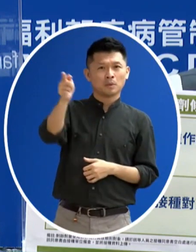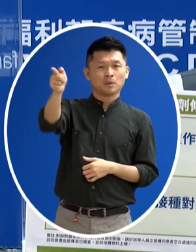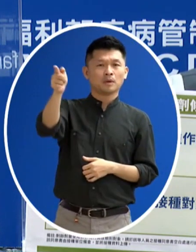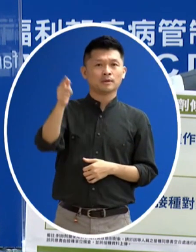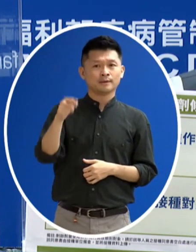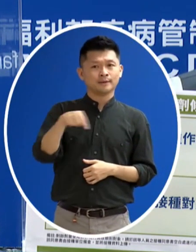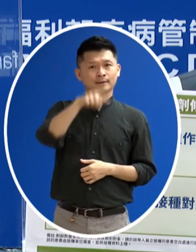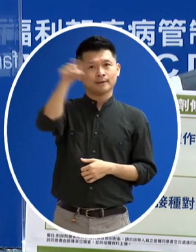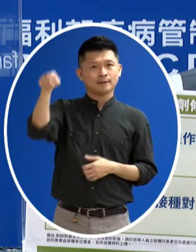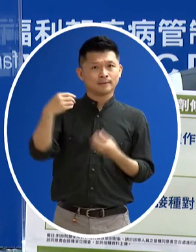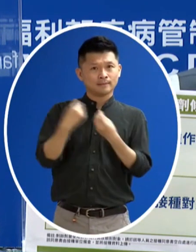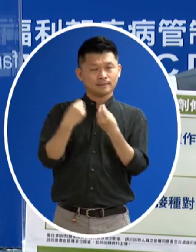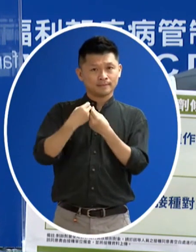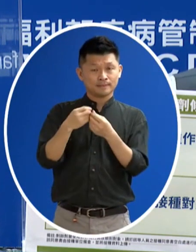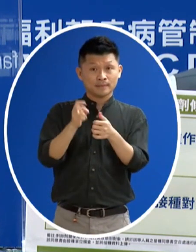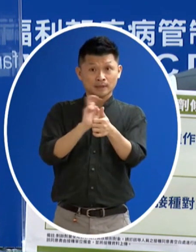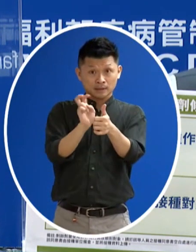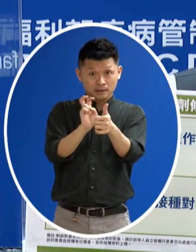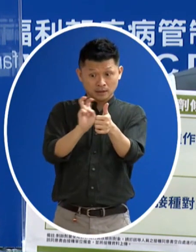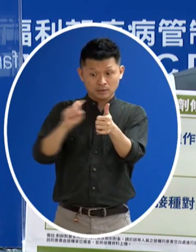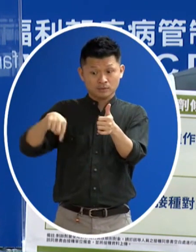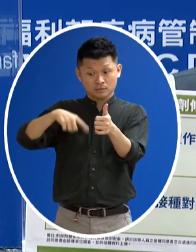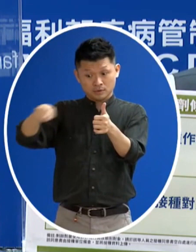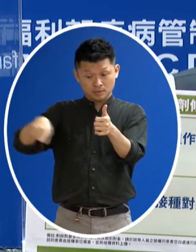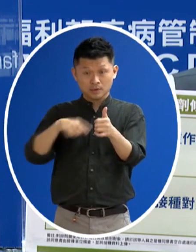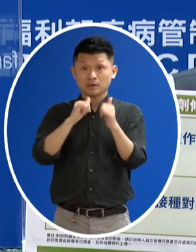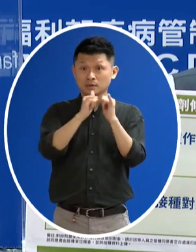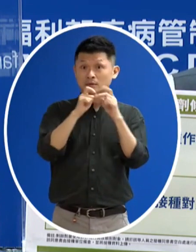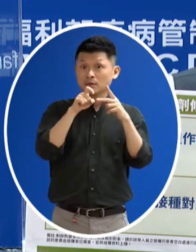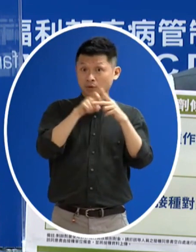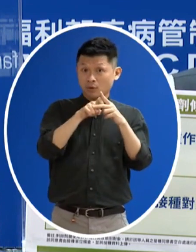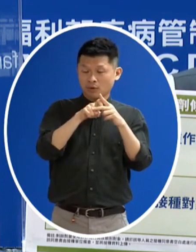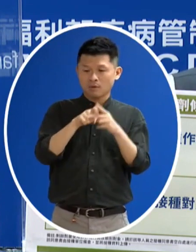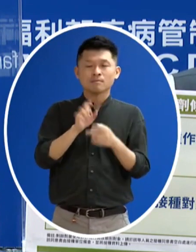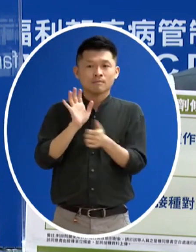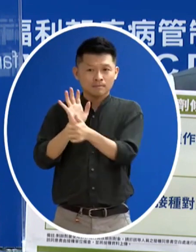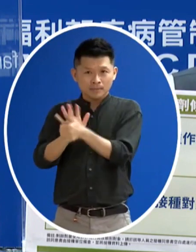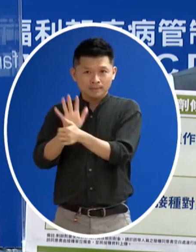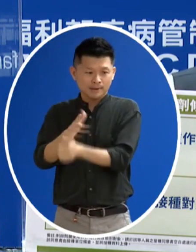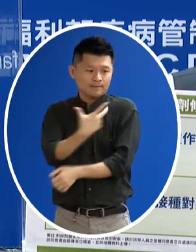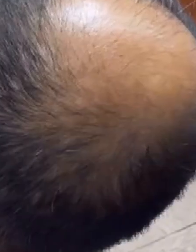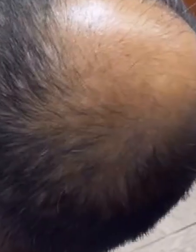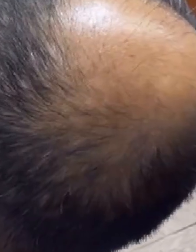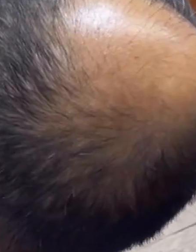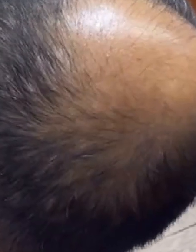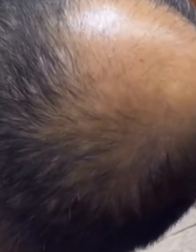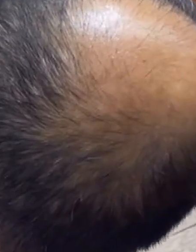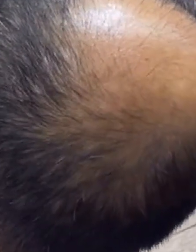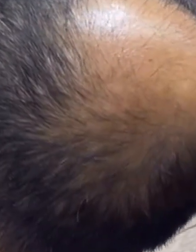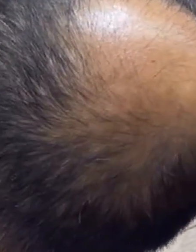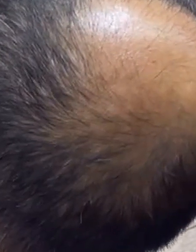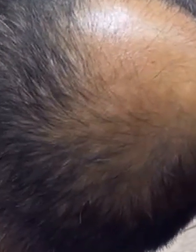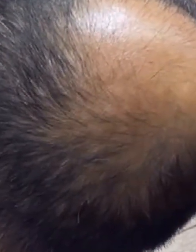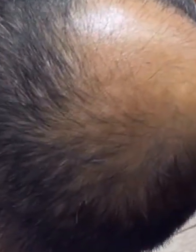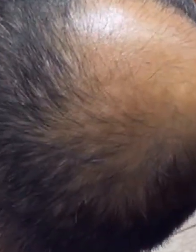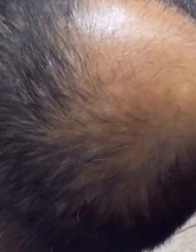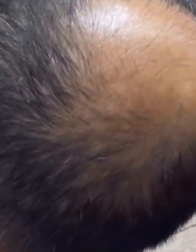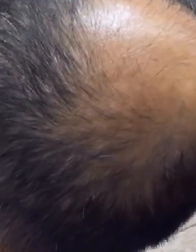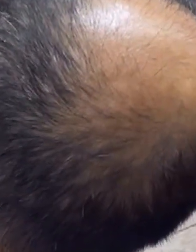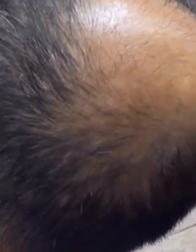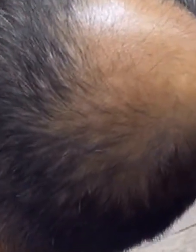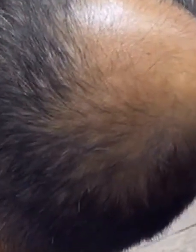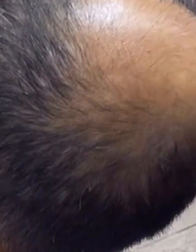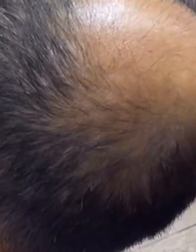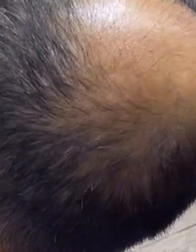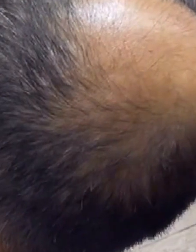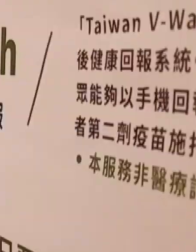够为他们的照护员跟他的社工人员能够施打疫苗，那我们也同意，那我们把它列在第5类，